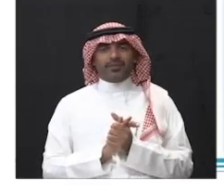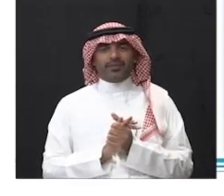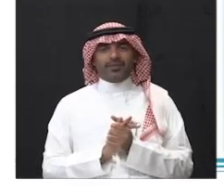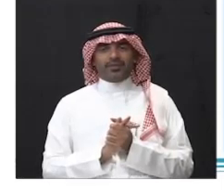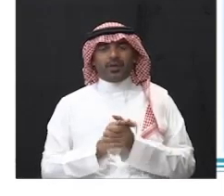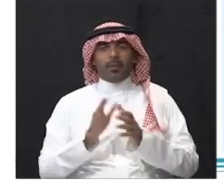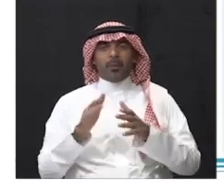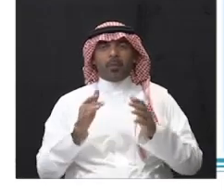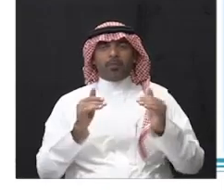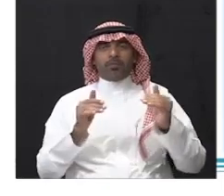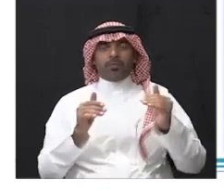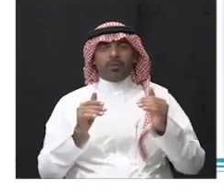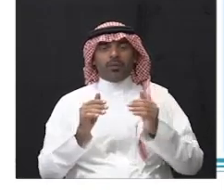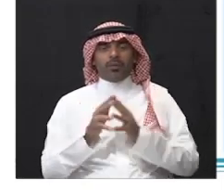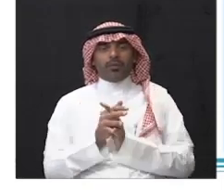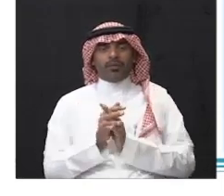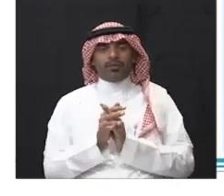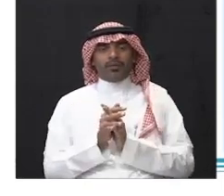إفريقيا،